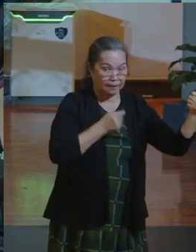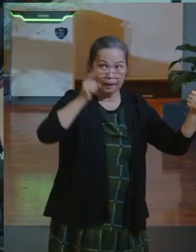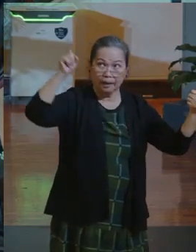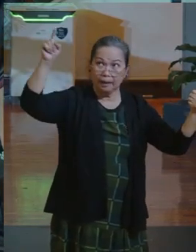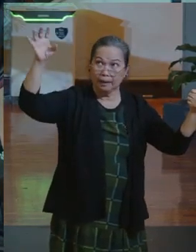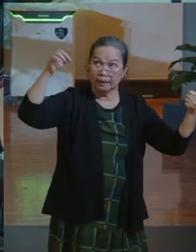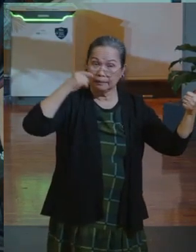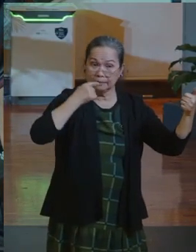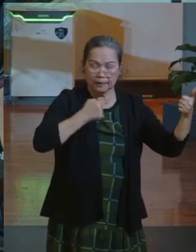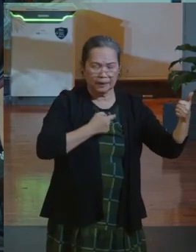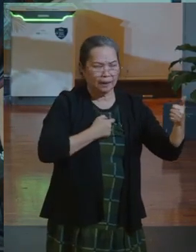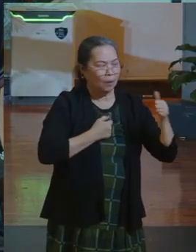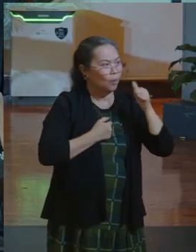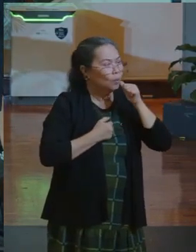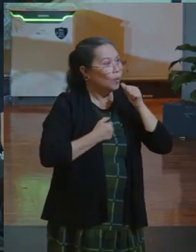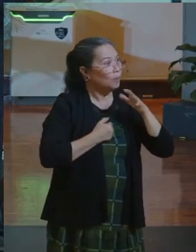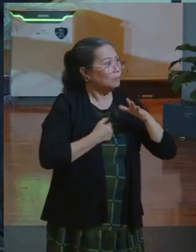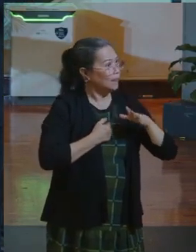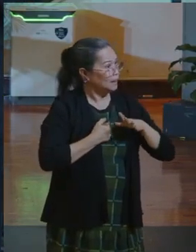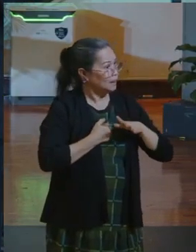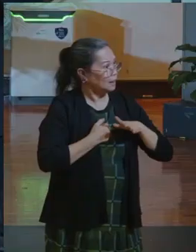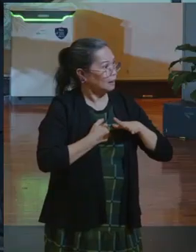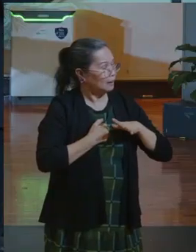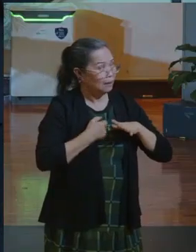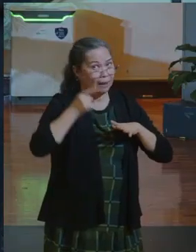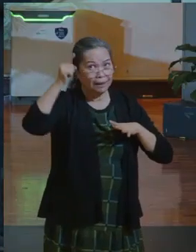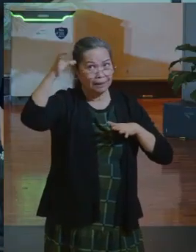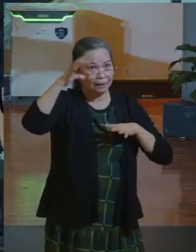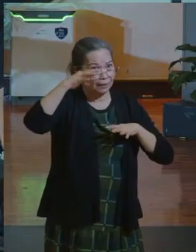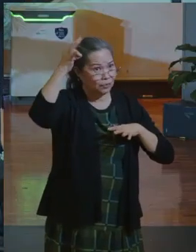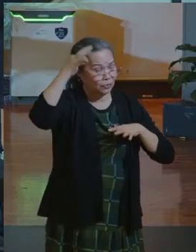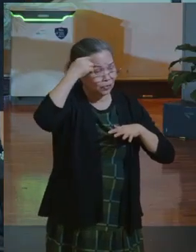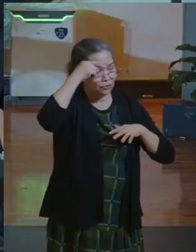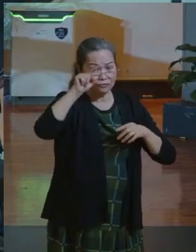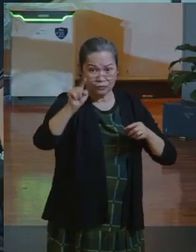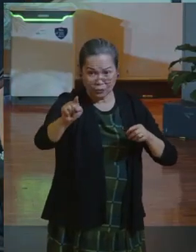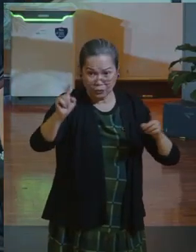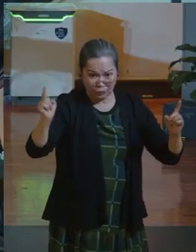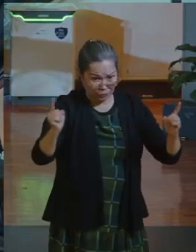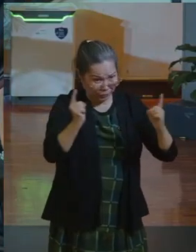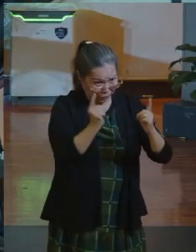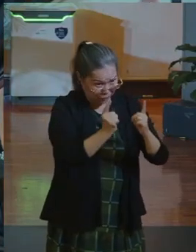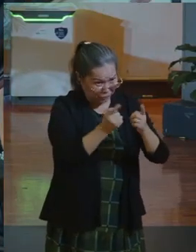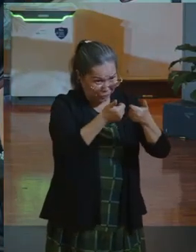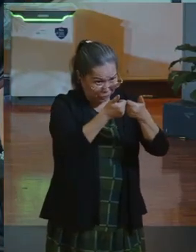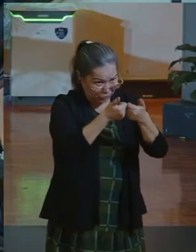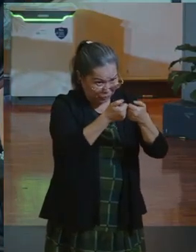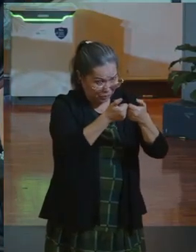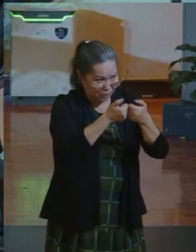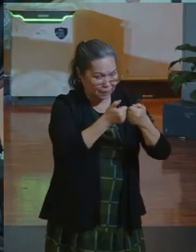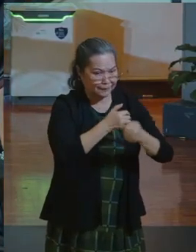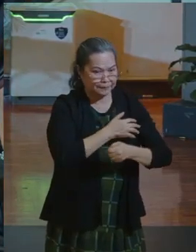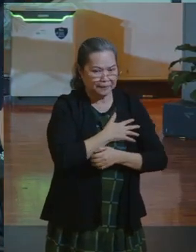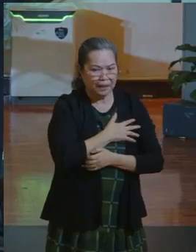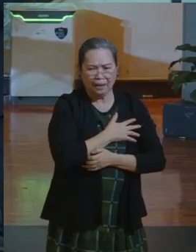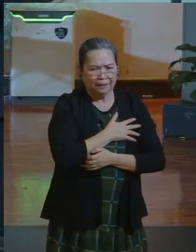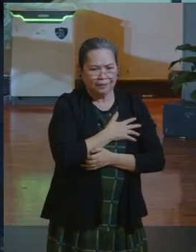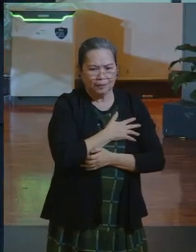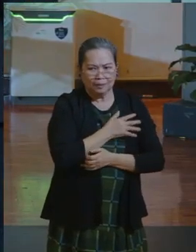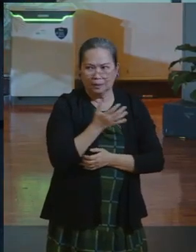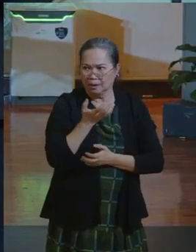yung babaeng kanyang pinili para sa atin. Sapagkat meron tayong mas gustong